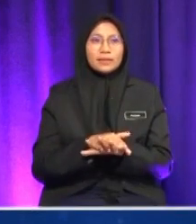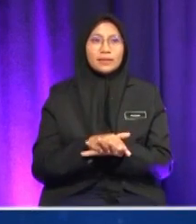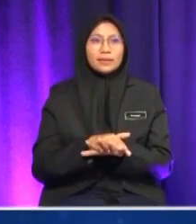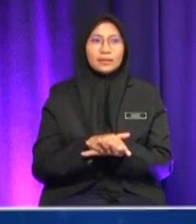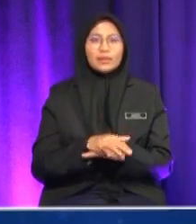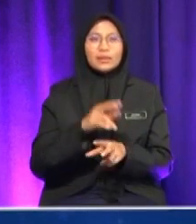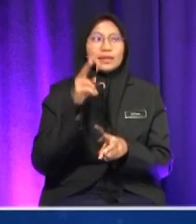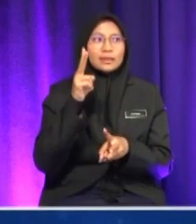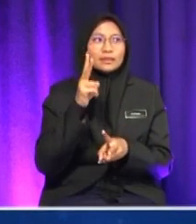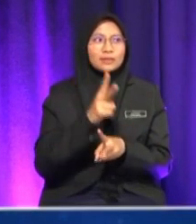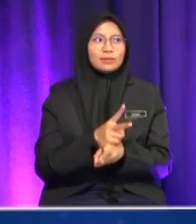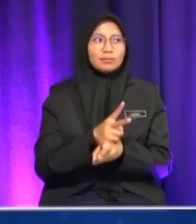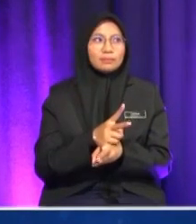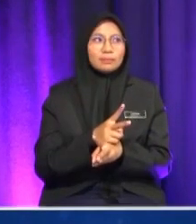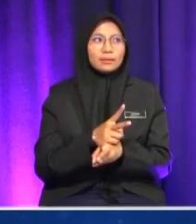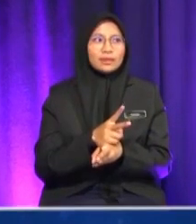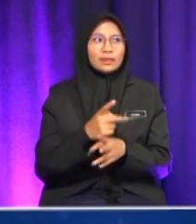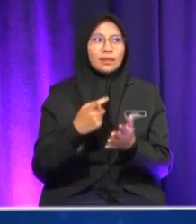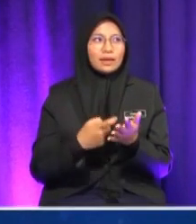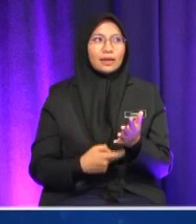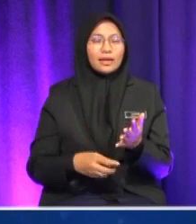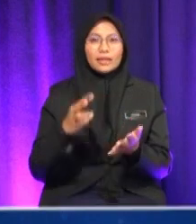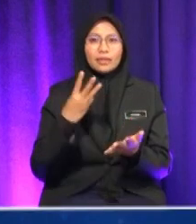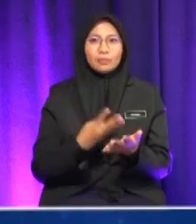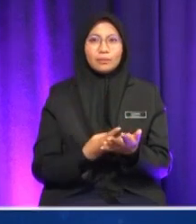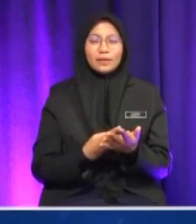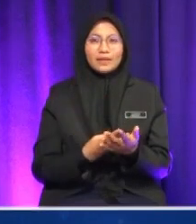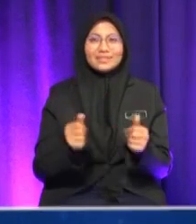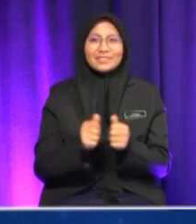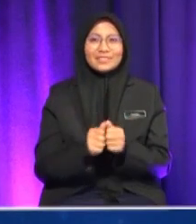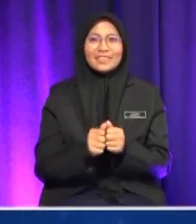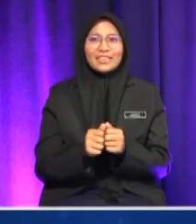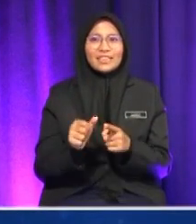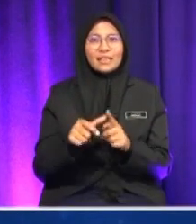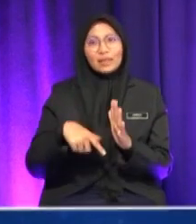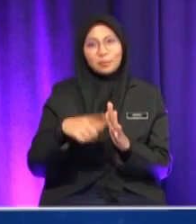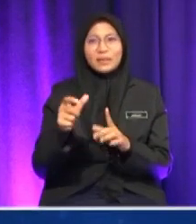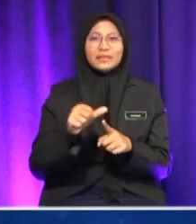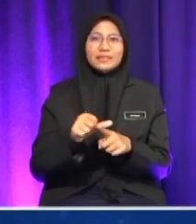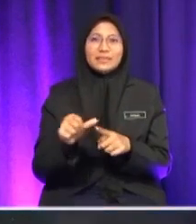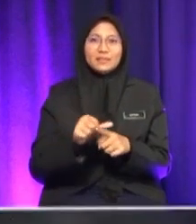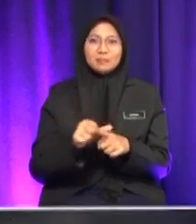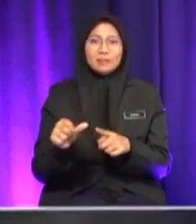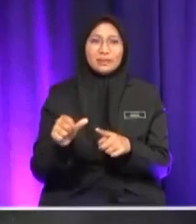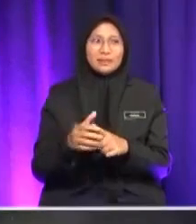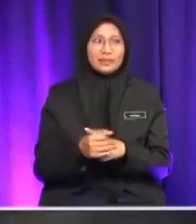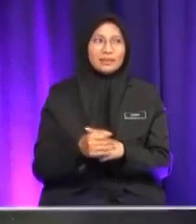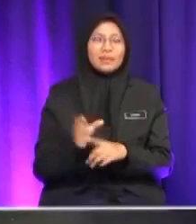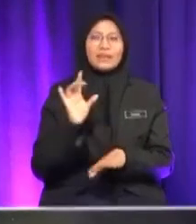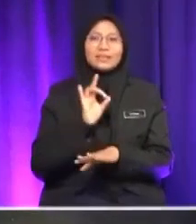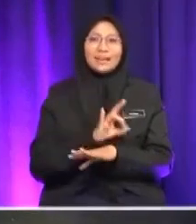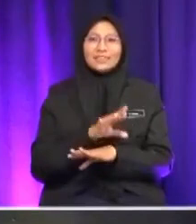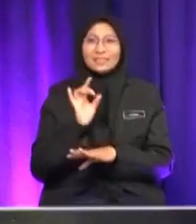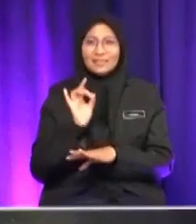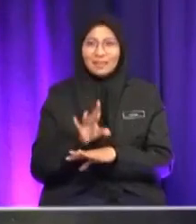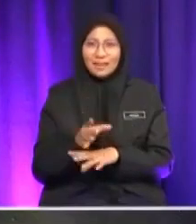sikap menghargai wang dan lebih berdisiplin ketika berbelanja. Itu dia nasihat yang telah diberikan